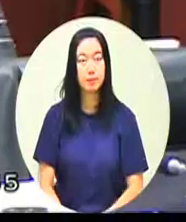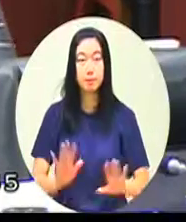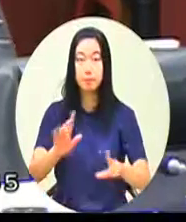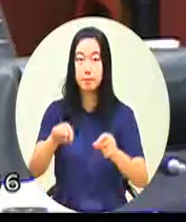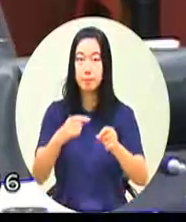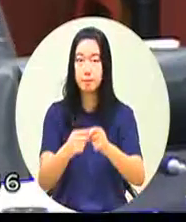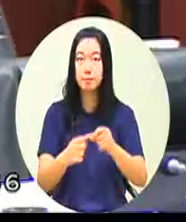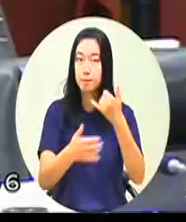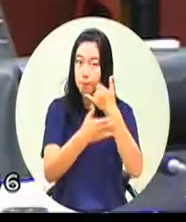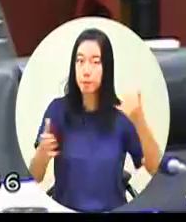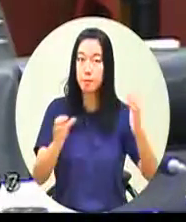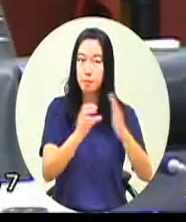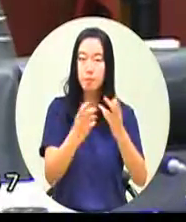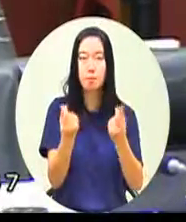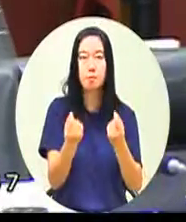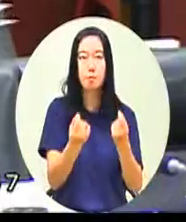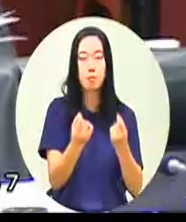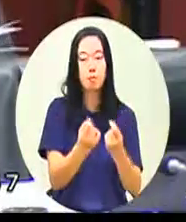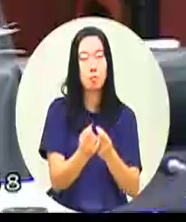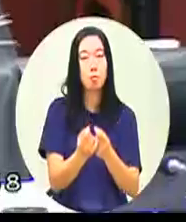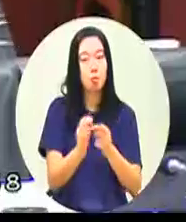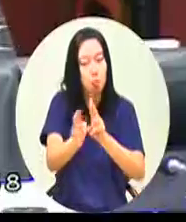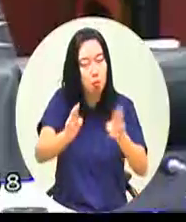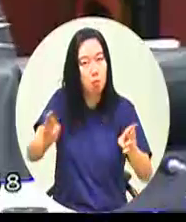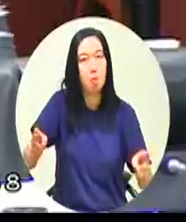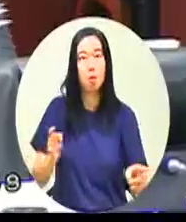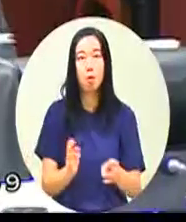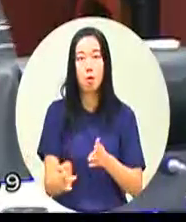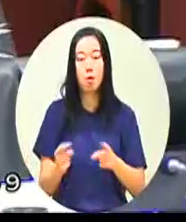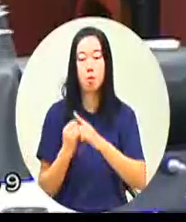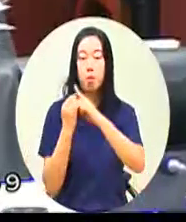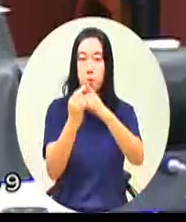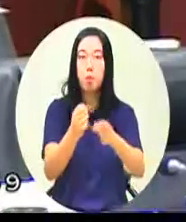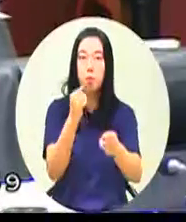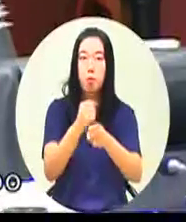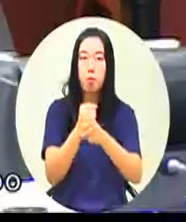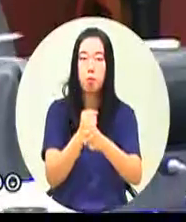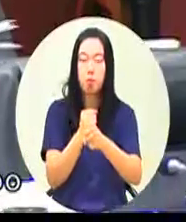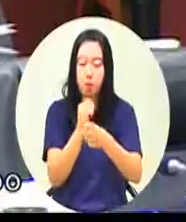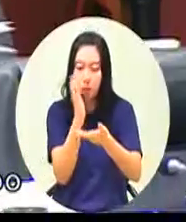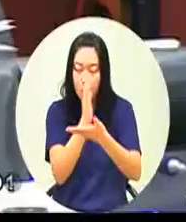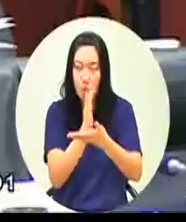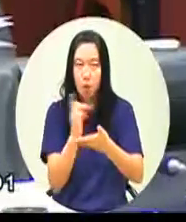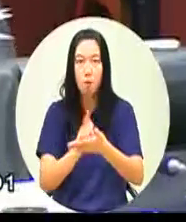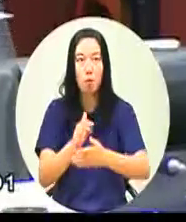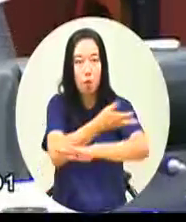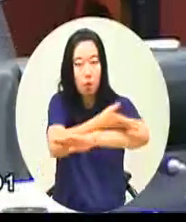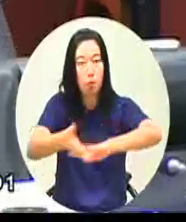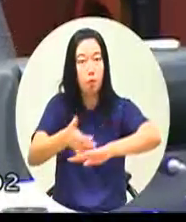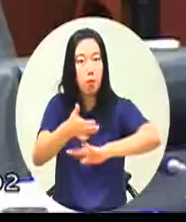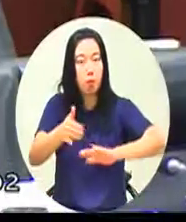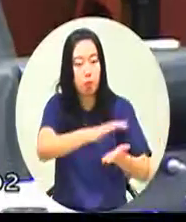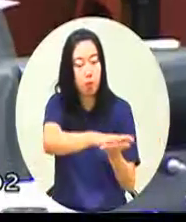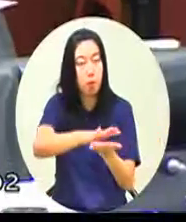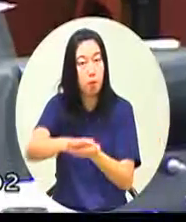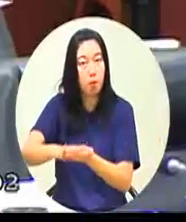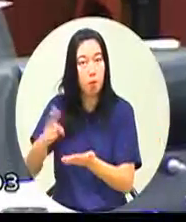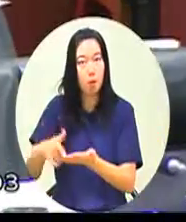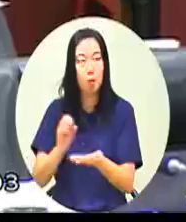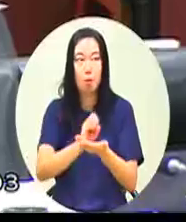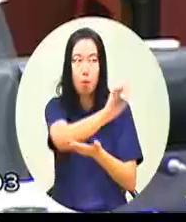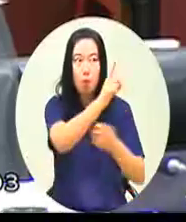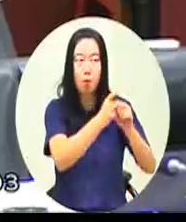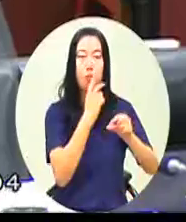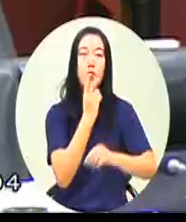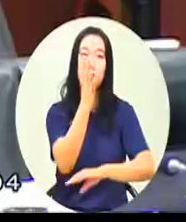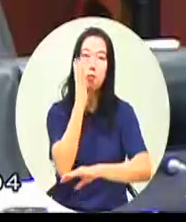局也有来做一个测量，把中云渔港的所有的疏浚那报中央渔